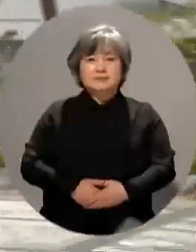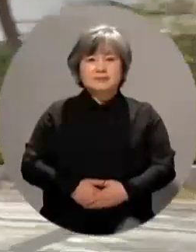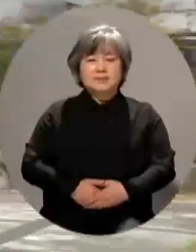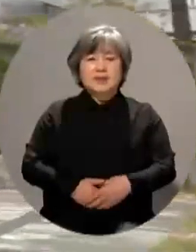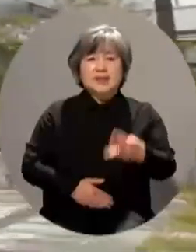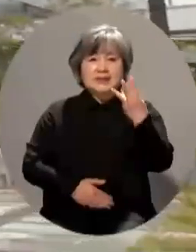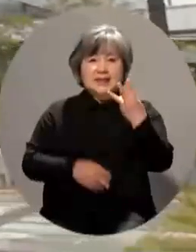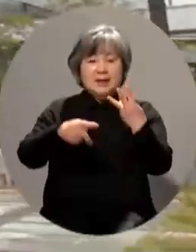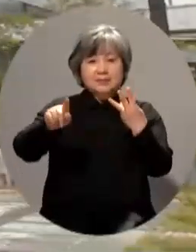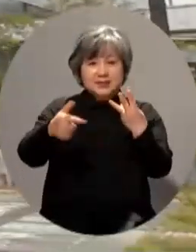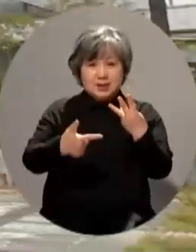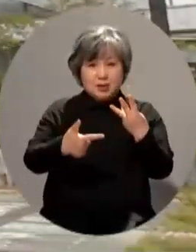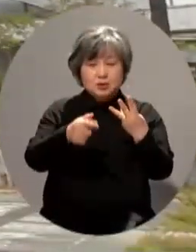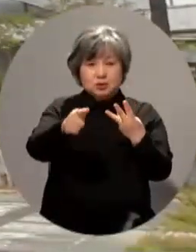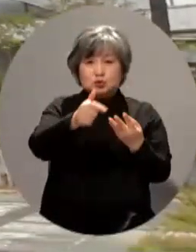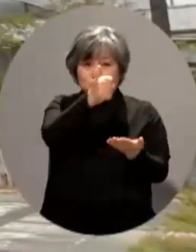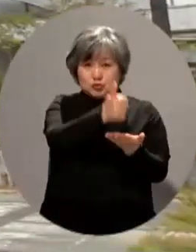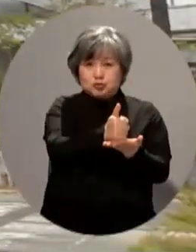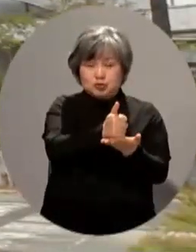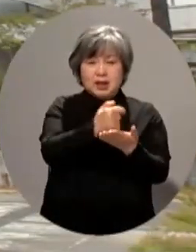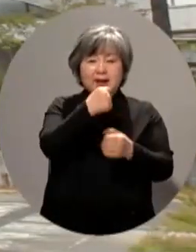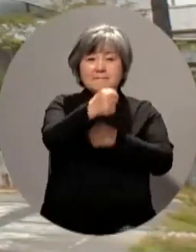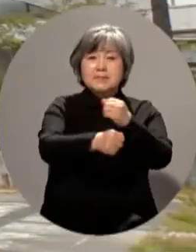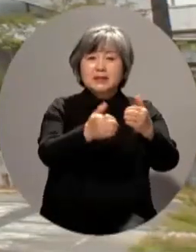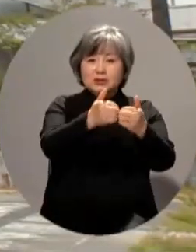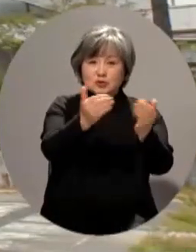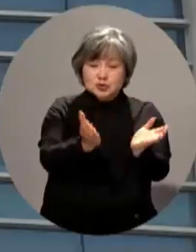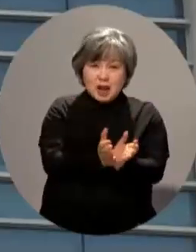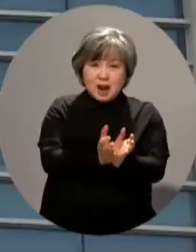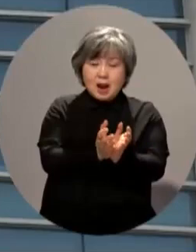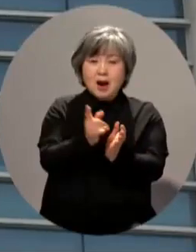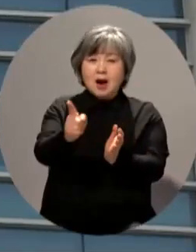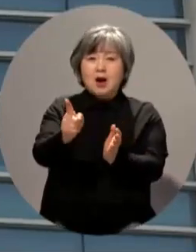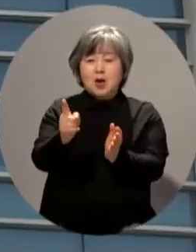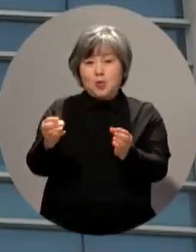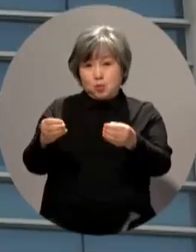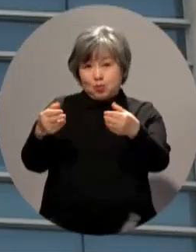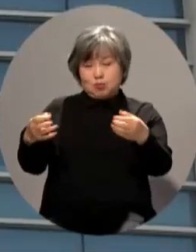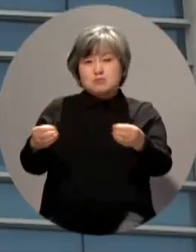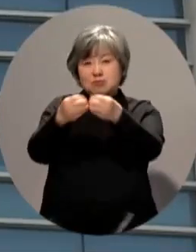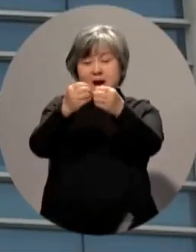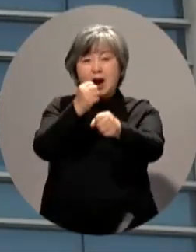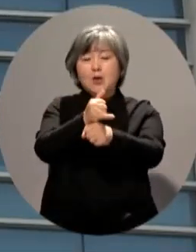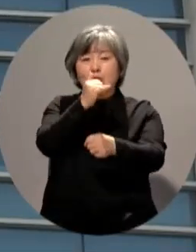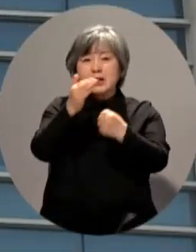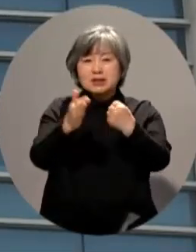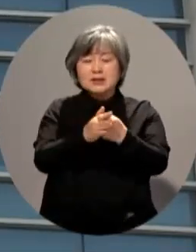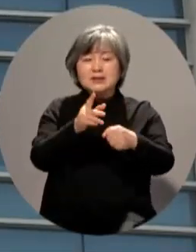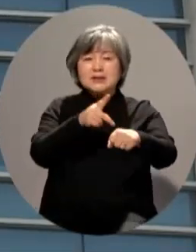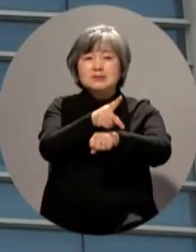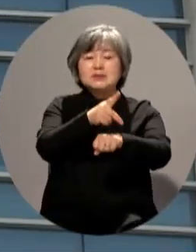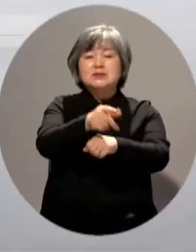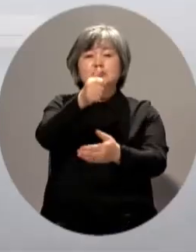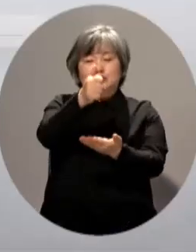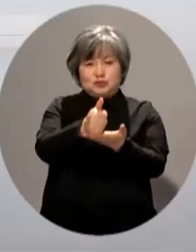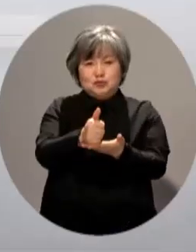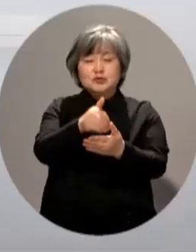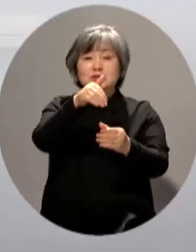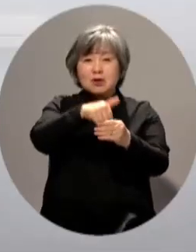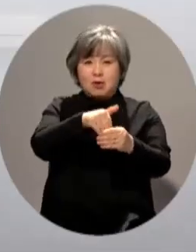3 선을 노리는 현재 군수에 민주당과 무소속 후보들이 도전하는 양상을 보이고 있는 임실 군수 선거